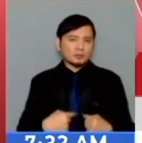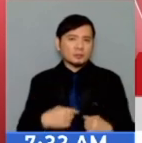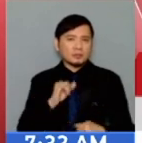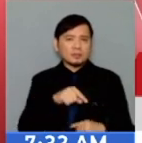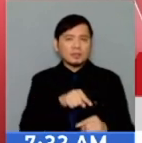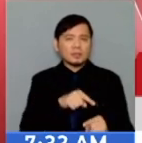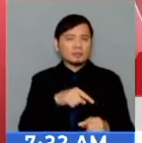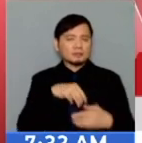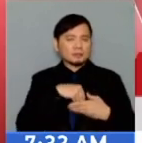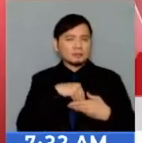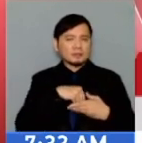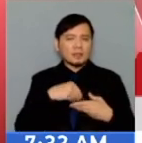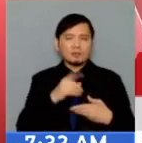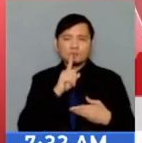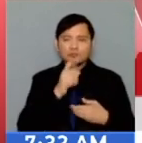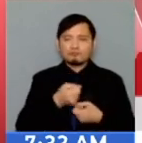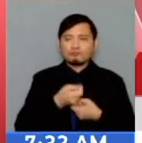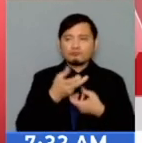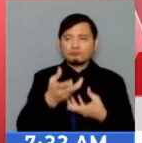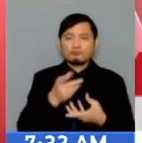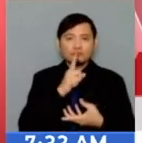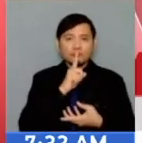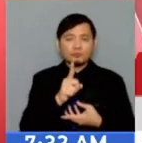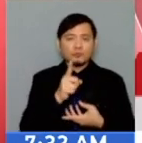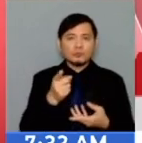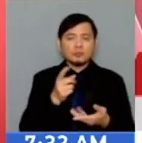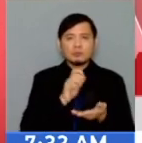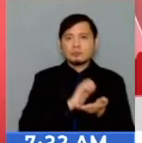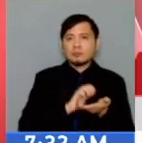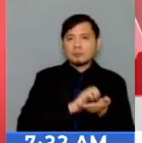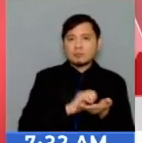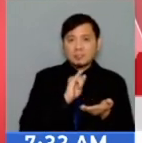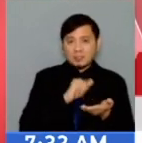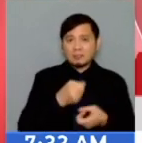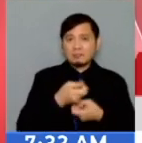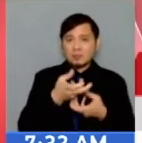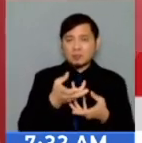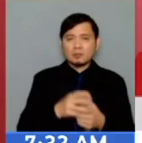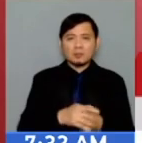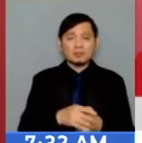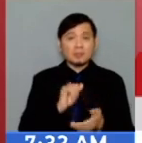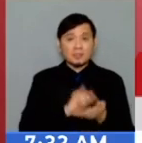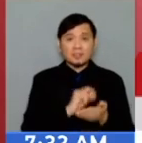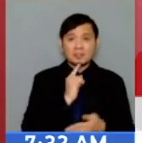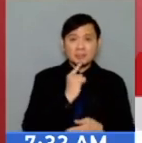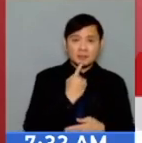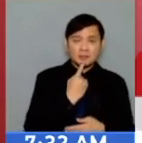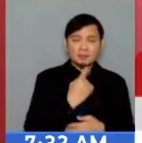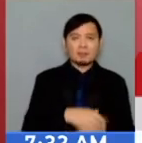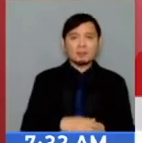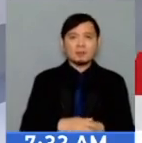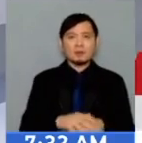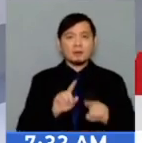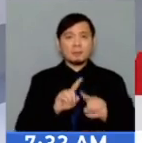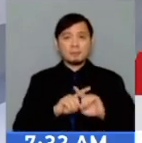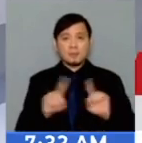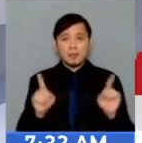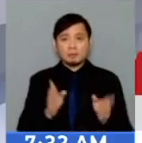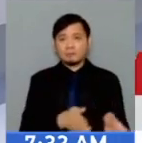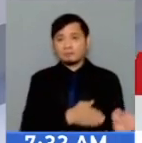But that's the more serious side of her. Pwede natin balikan yan. Pero nung bata-bata ba